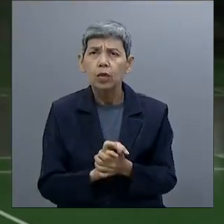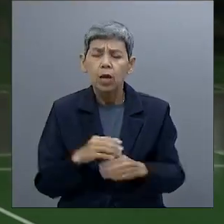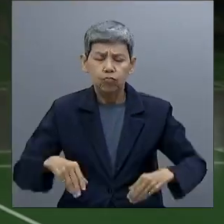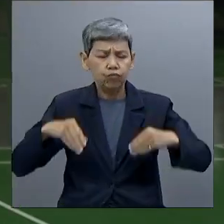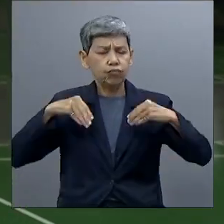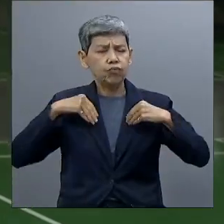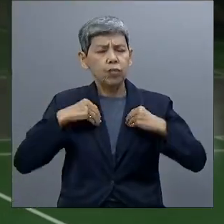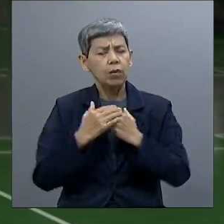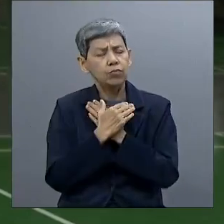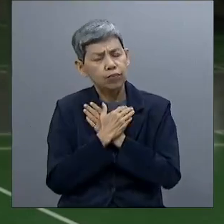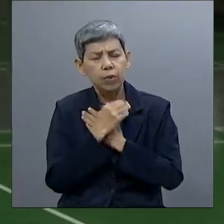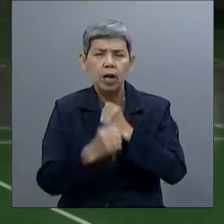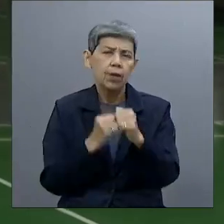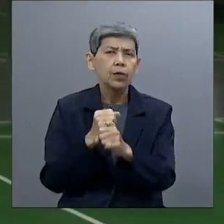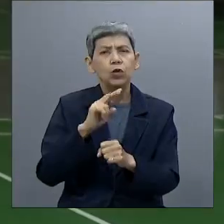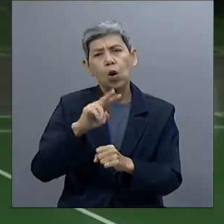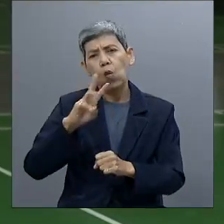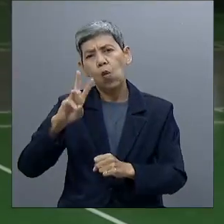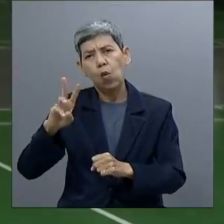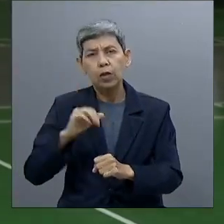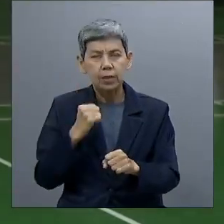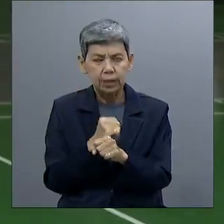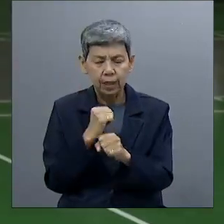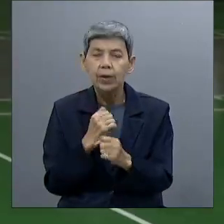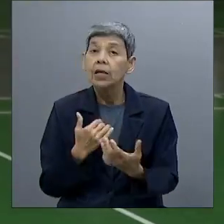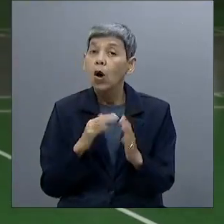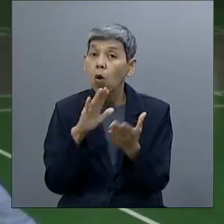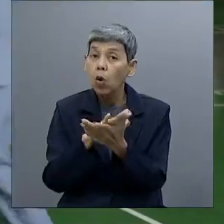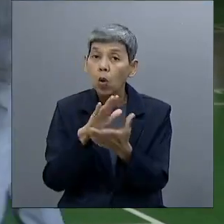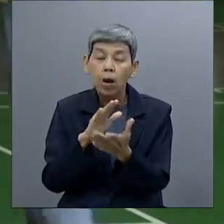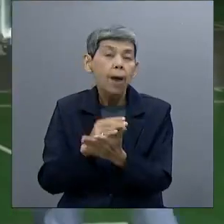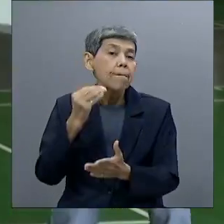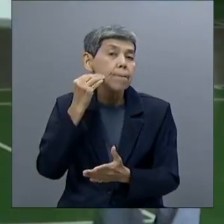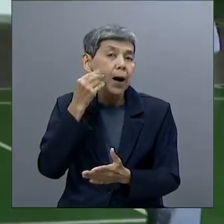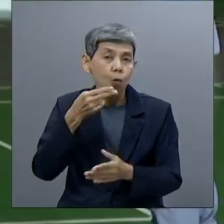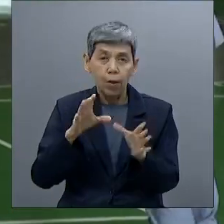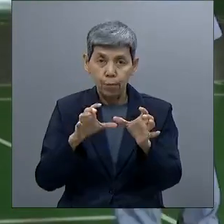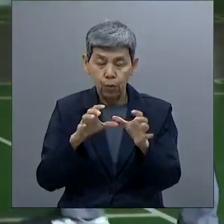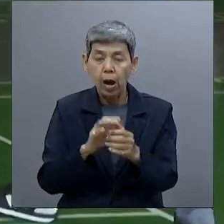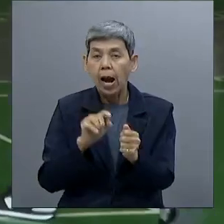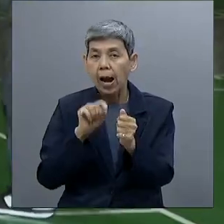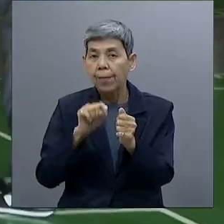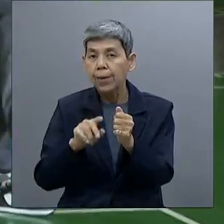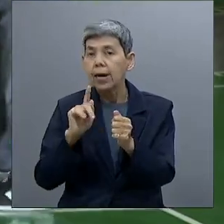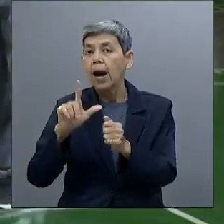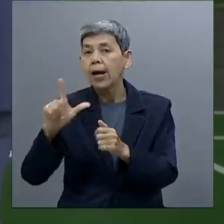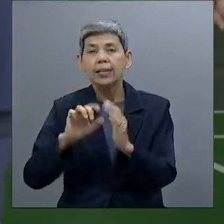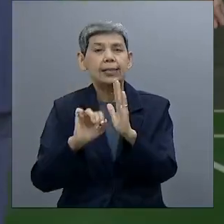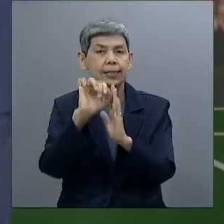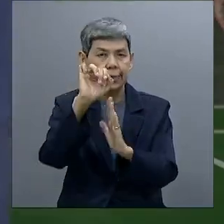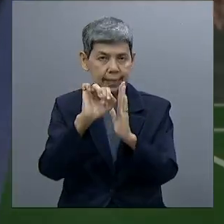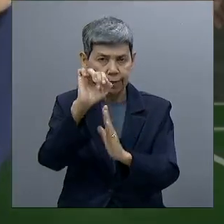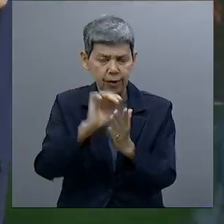ให้กับพี่น้องปี2566ครั้งนี้จะลงพื้นที่ไปที่โรงเรียนบ้านห้วยปูตำบลแม่แดดอำเภอกัลยาณิวัฒนาจังหวัดเชียง